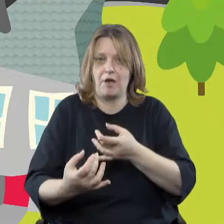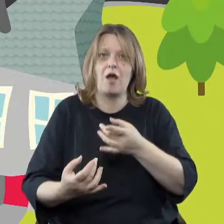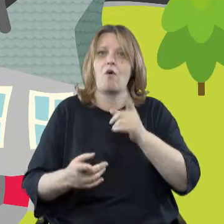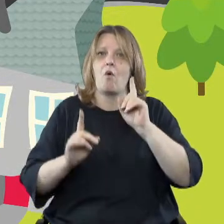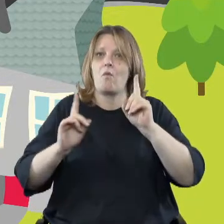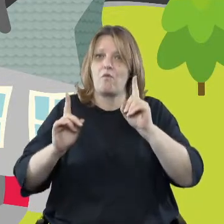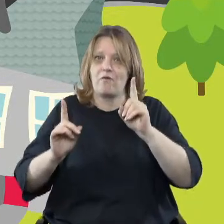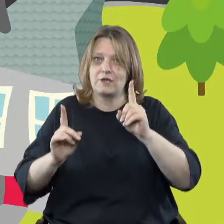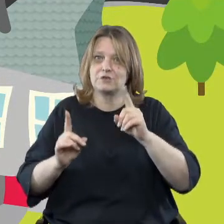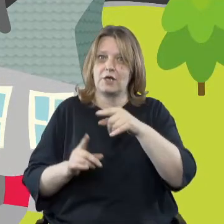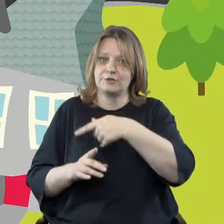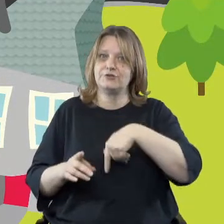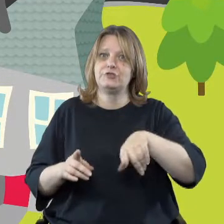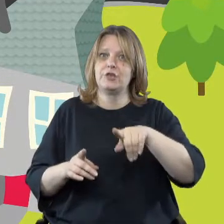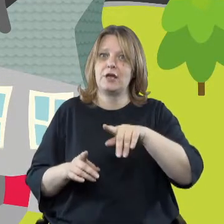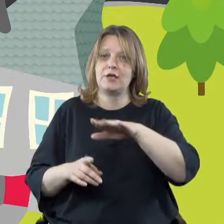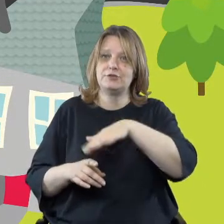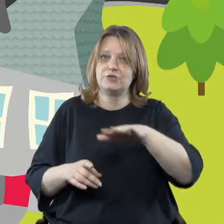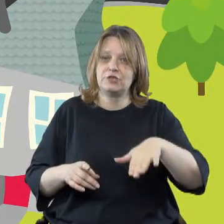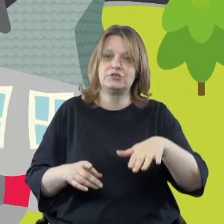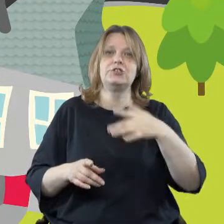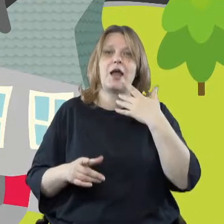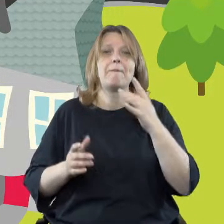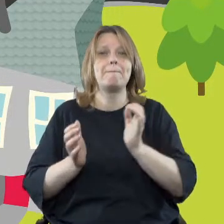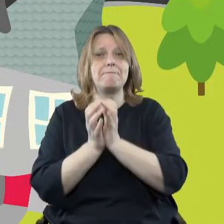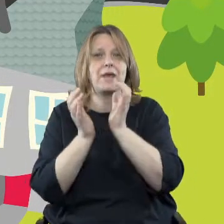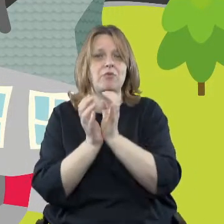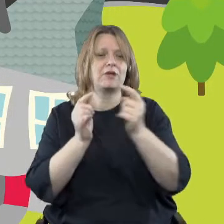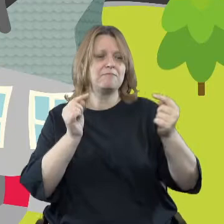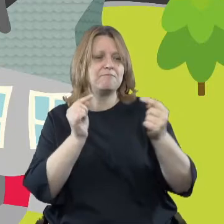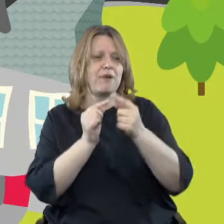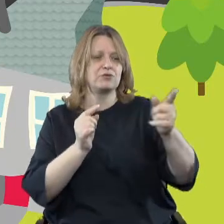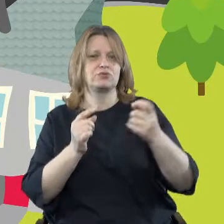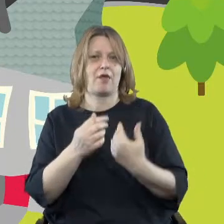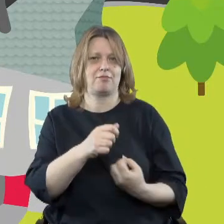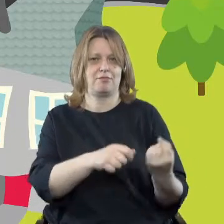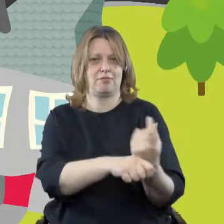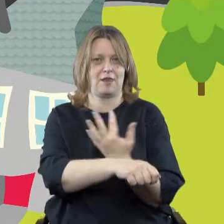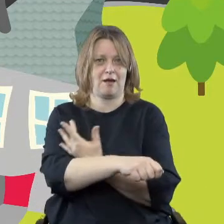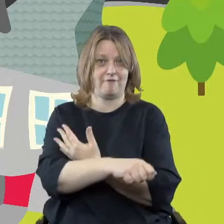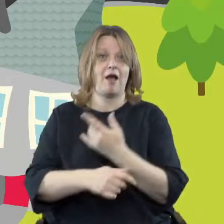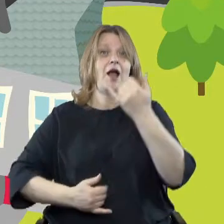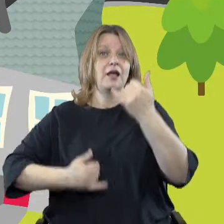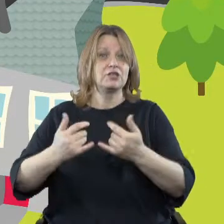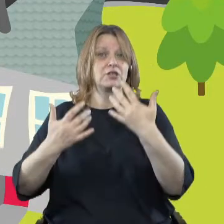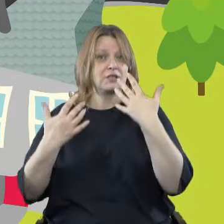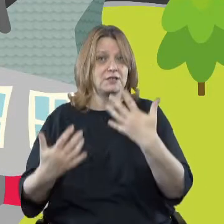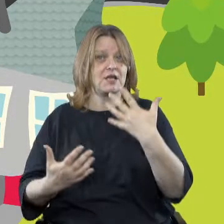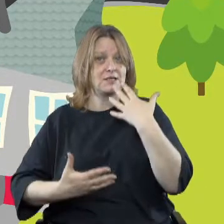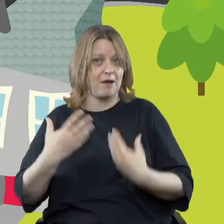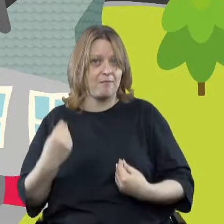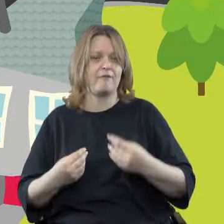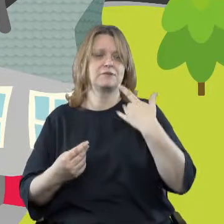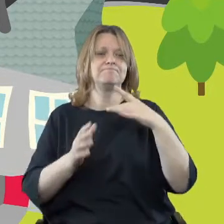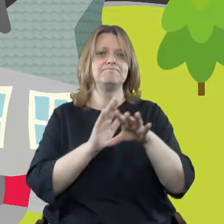Niebezpieczne to na drodze zabawy. Piłka najlepiej pasuje do trawy, czyli jeżeli chcecie grać w piłkę, to zawsze wybierajcie